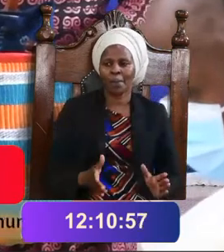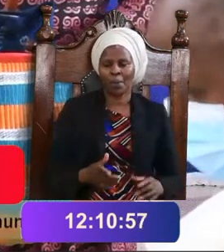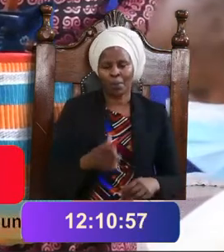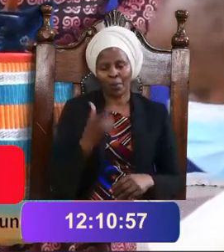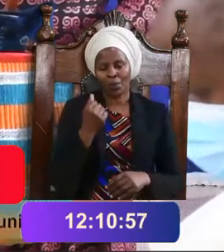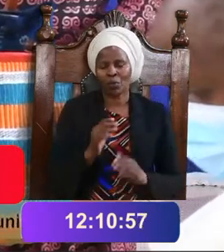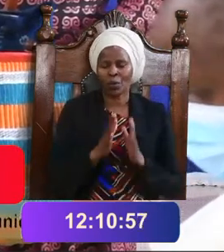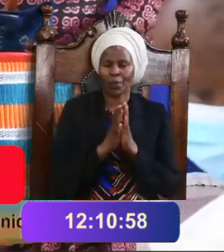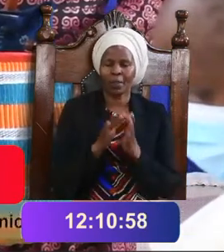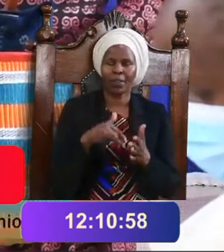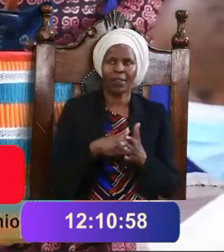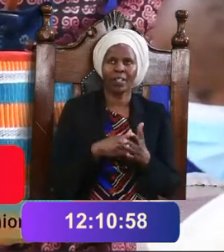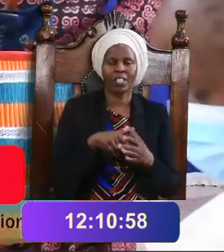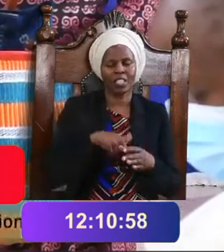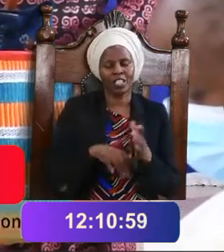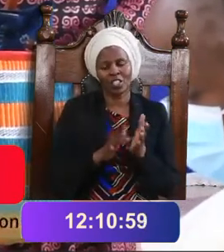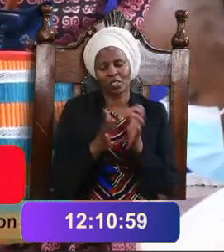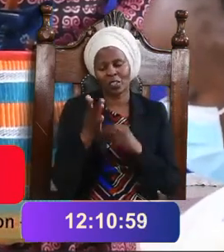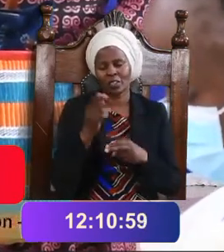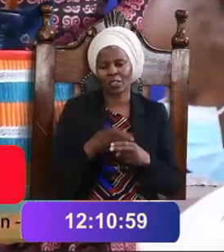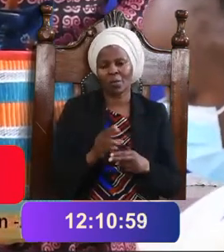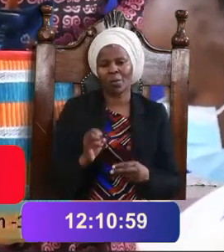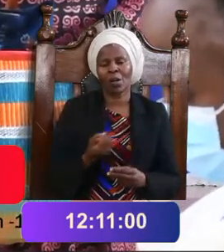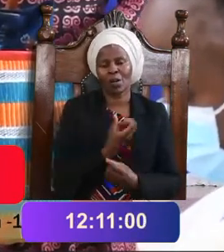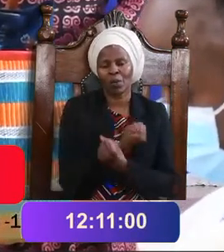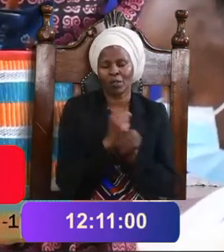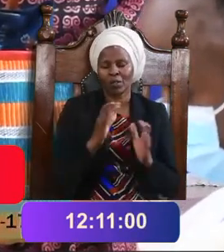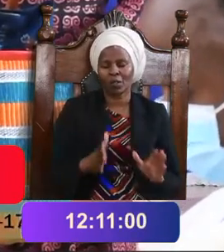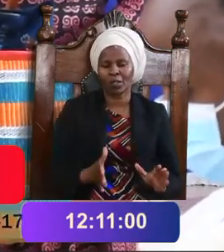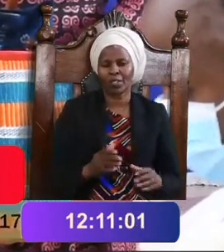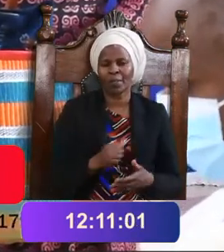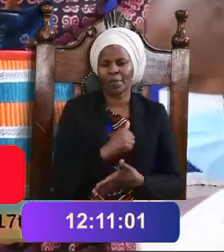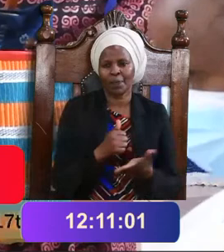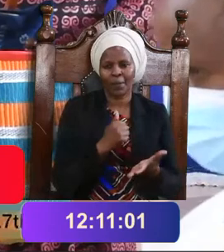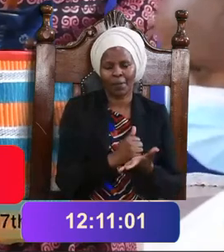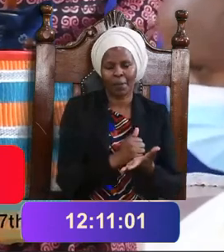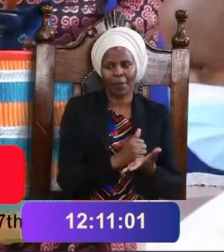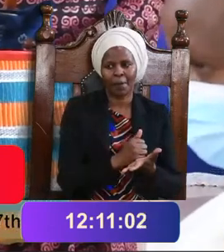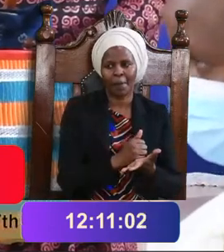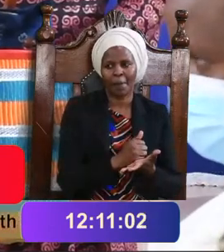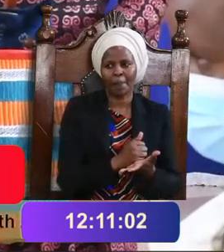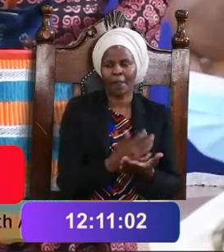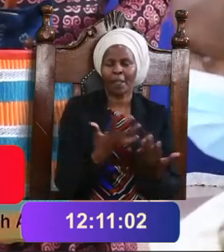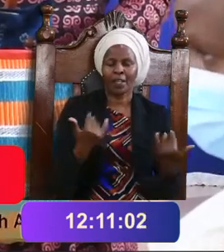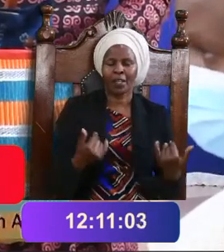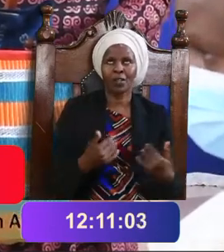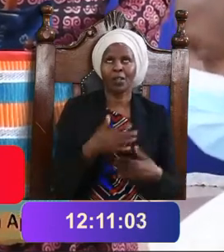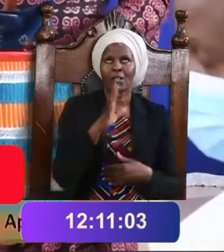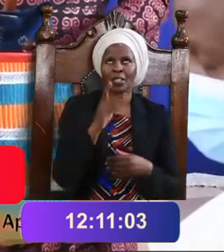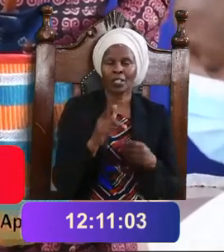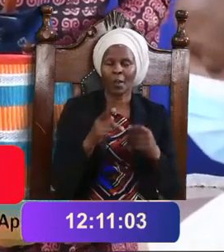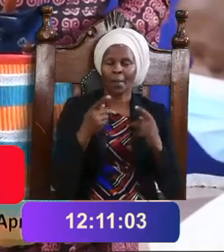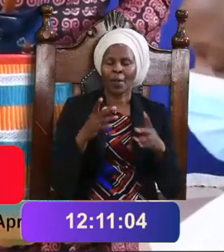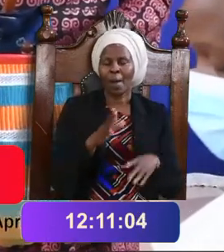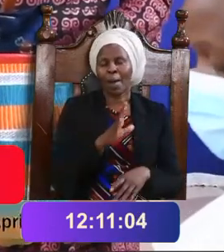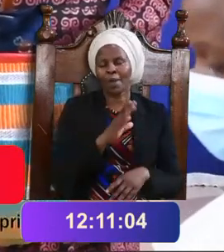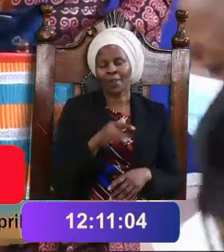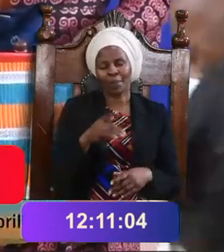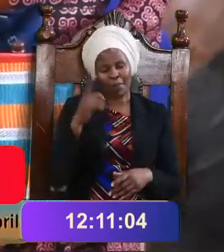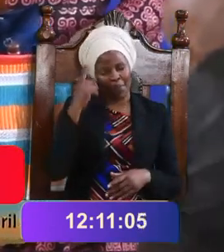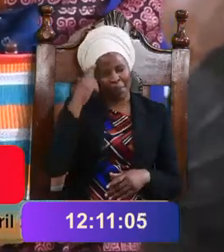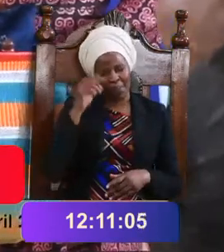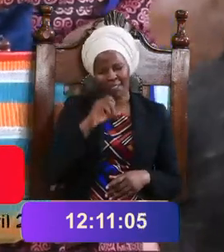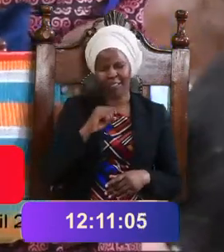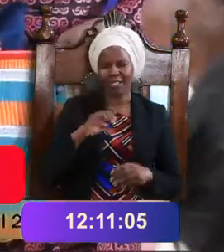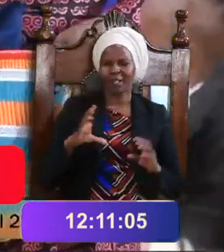sababu tuomba haya katika jina la Yesu Kristo aliye Bwana mkombozi wetu. Amen. Na sasa amani ya Mungu ipitayo akili